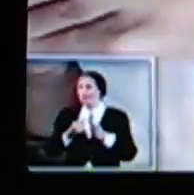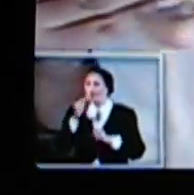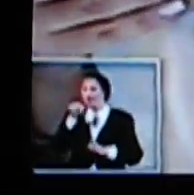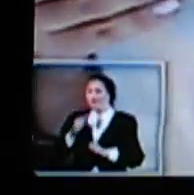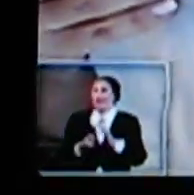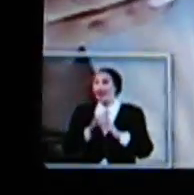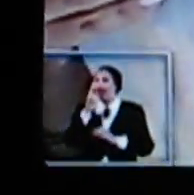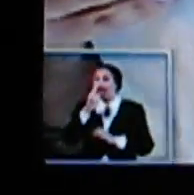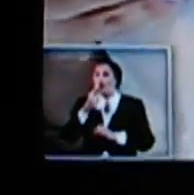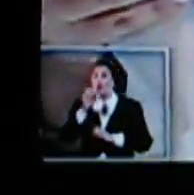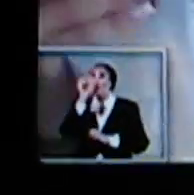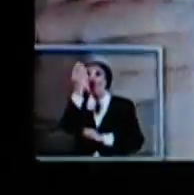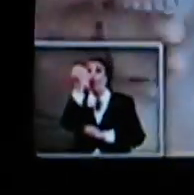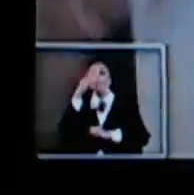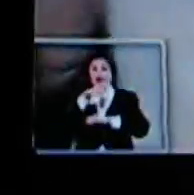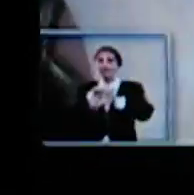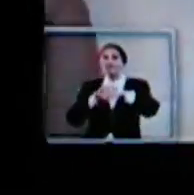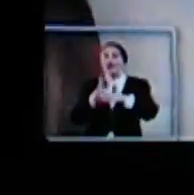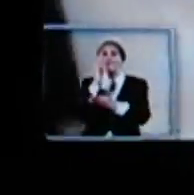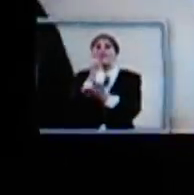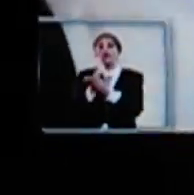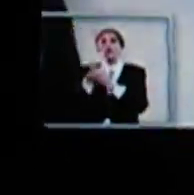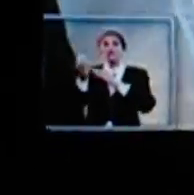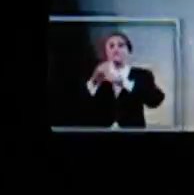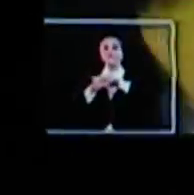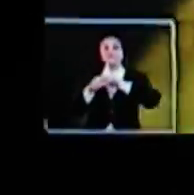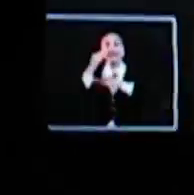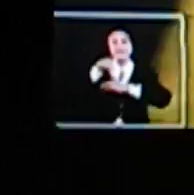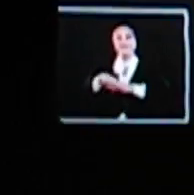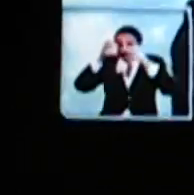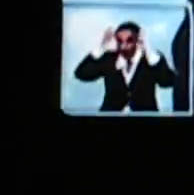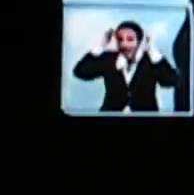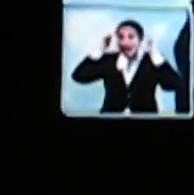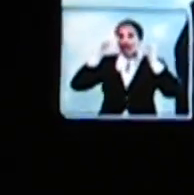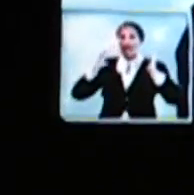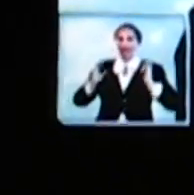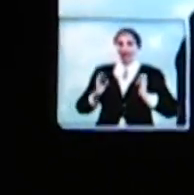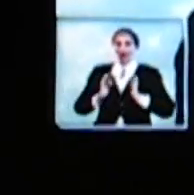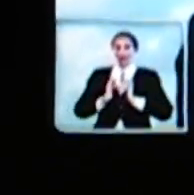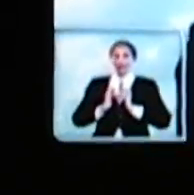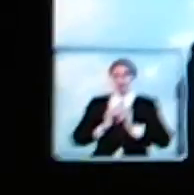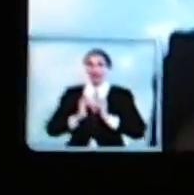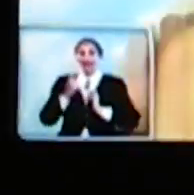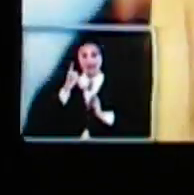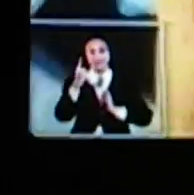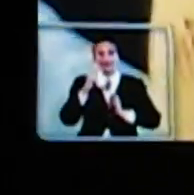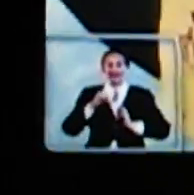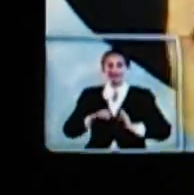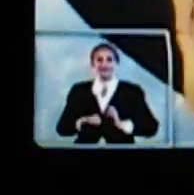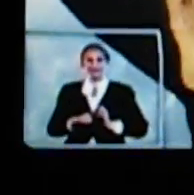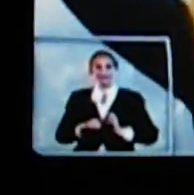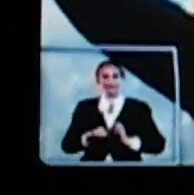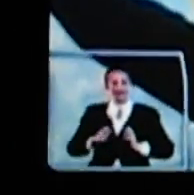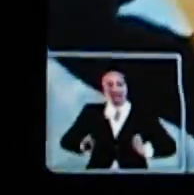الطوق من مكانه إلا بتعليمات من طاقم الطائرة. أدخل رأسك داخل الطوق،